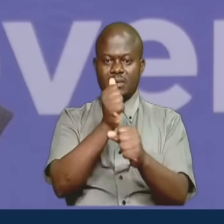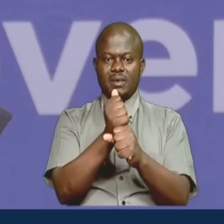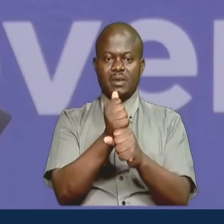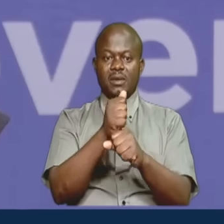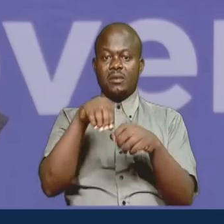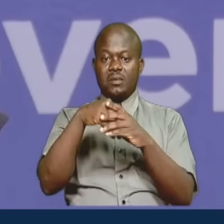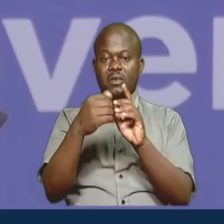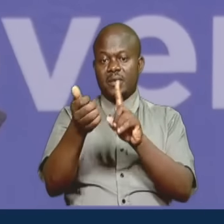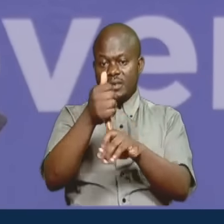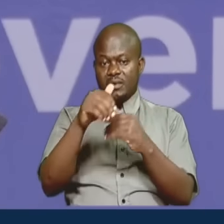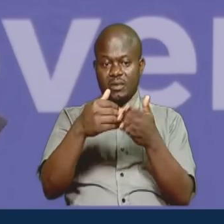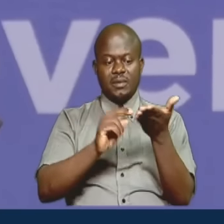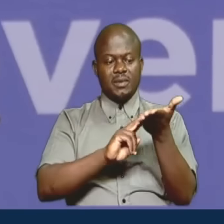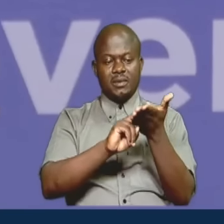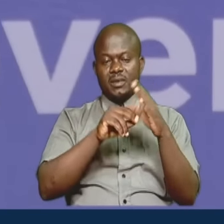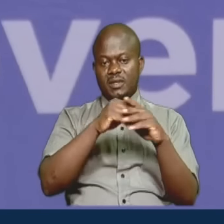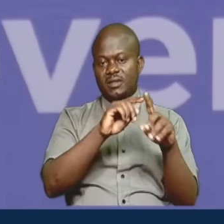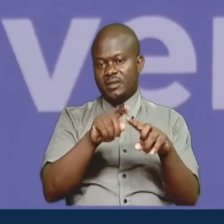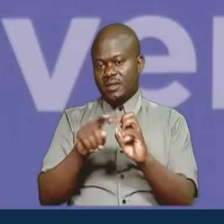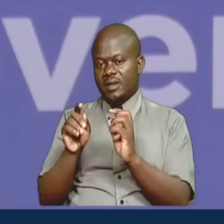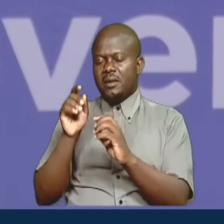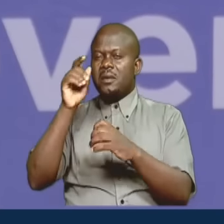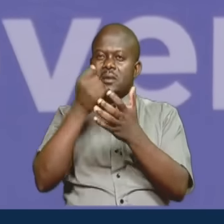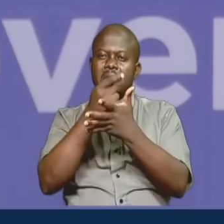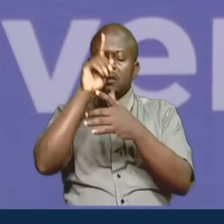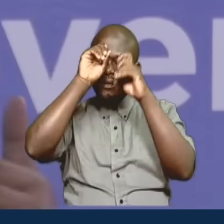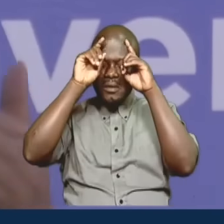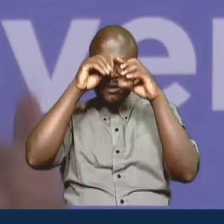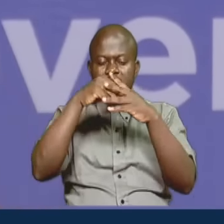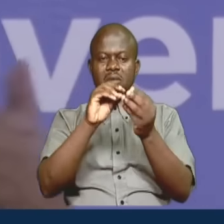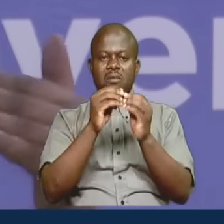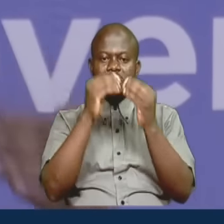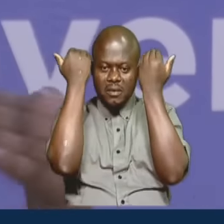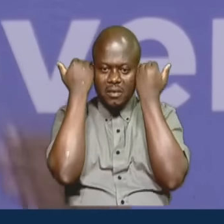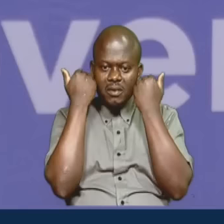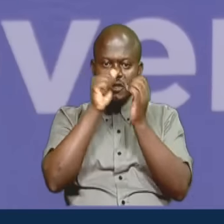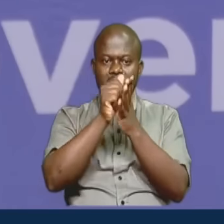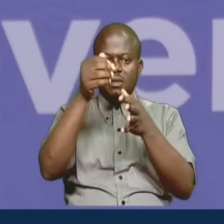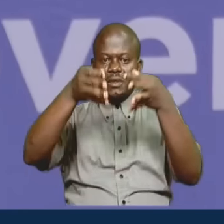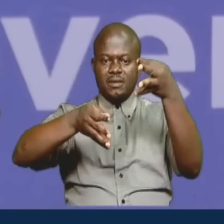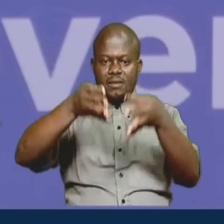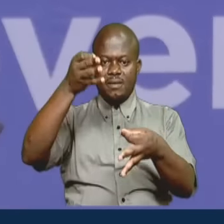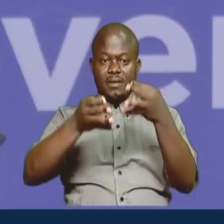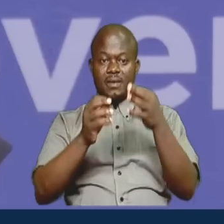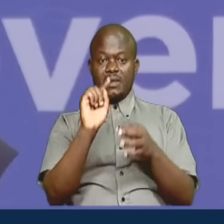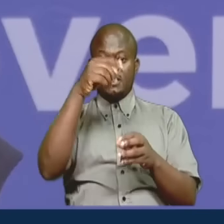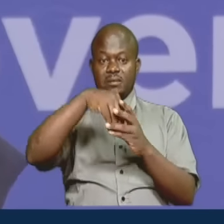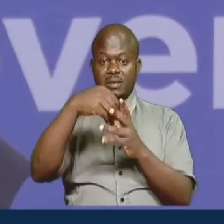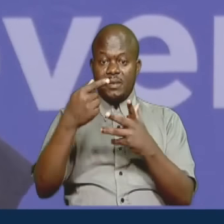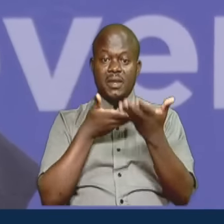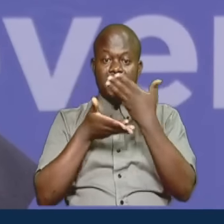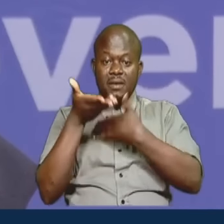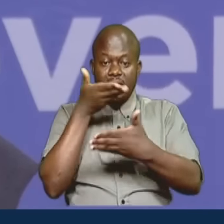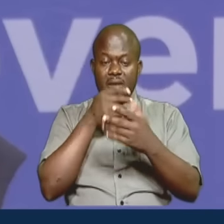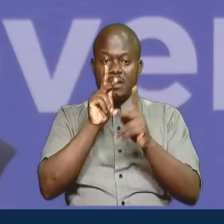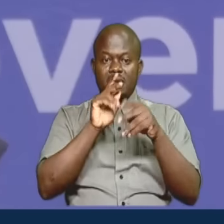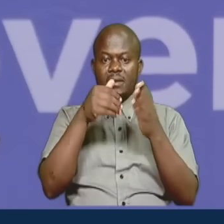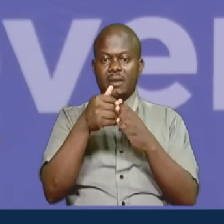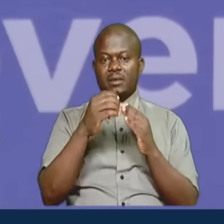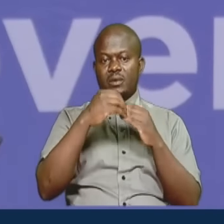kubigeraho twifashisha inkiko. Ibyo bituma twibaza umubare runaka urukiko rushobora kuburanisha. Kimwe mu byo nkunda kuganiraho ni ukuri